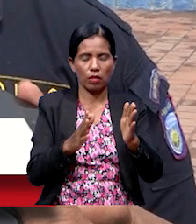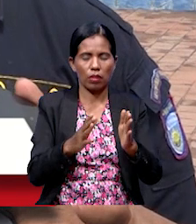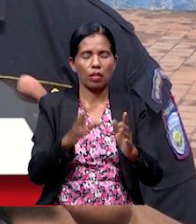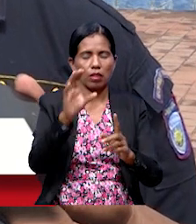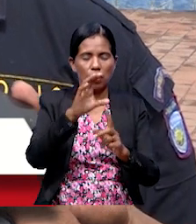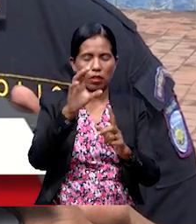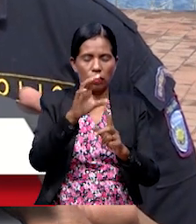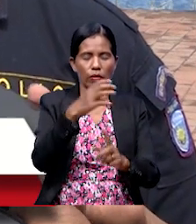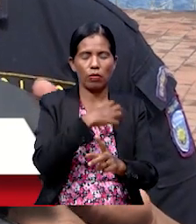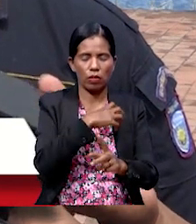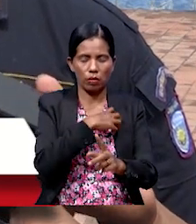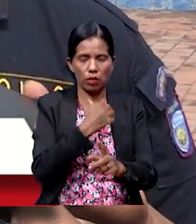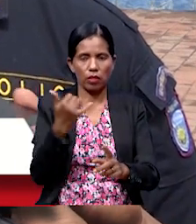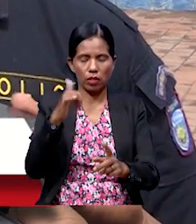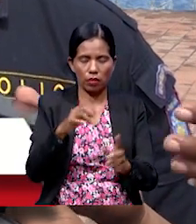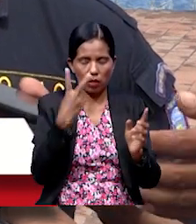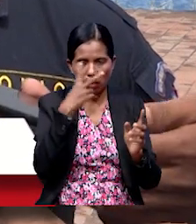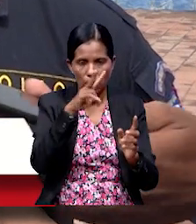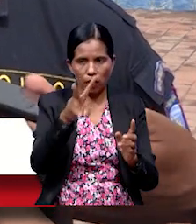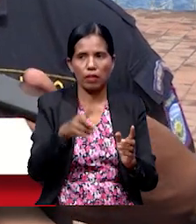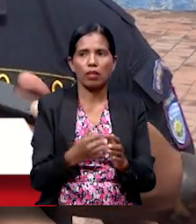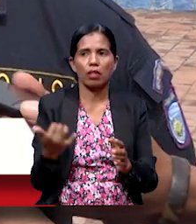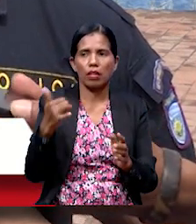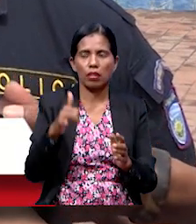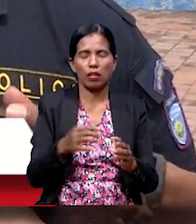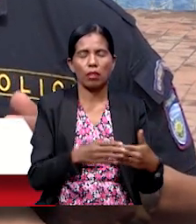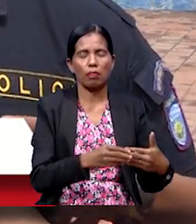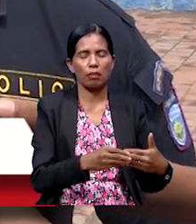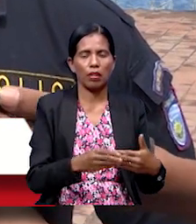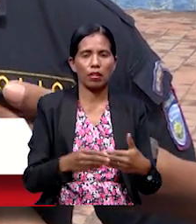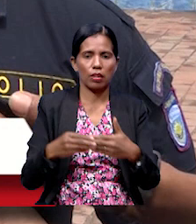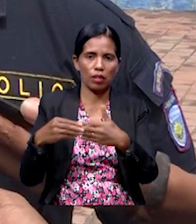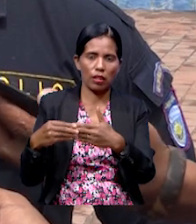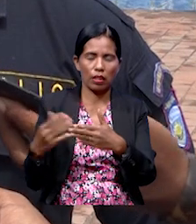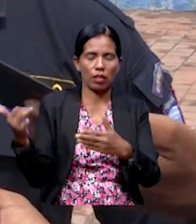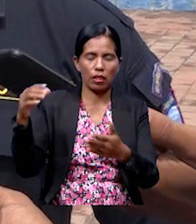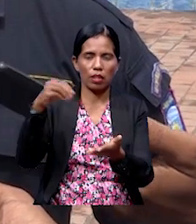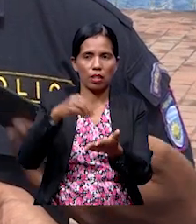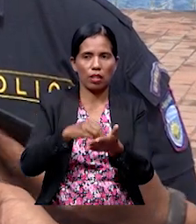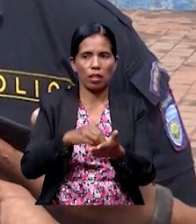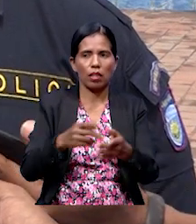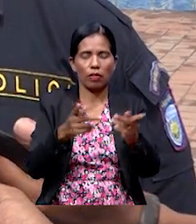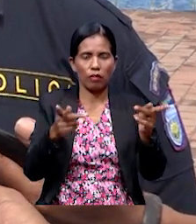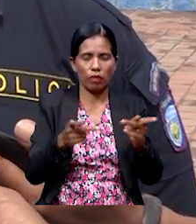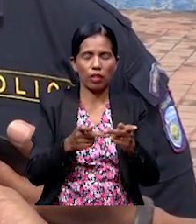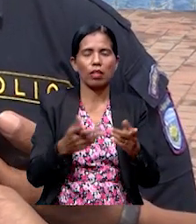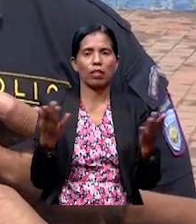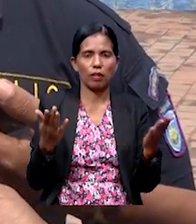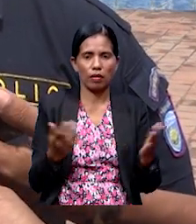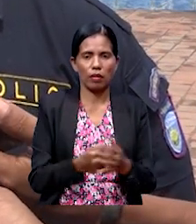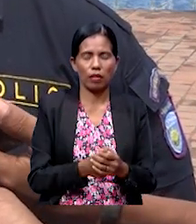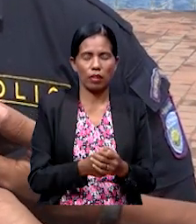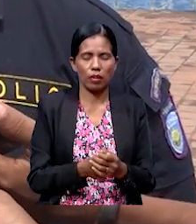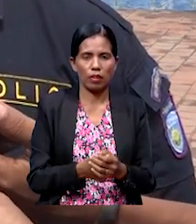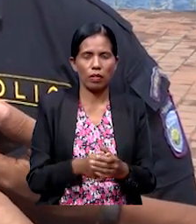Sira Koloka ba. Komandante munisipi Sirane masih jere. Tau sire sentru bot saung dan nabe. Ye skuadra dan